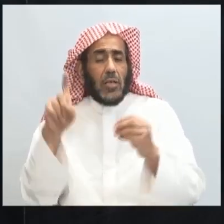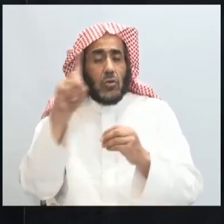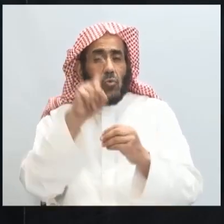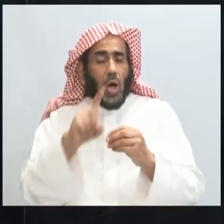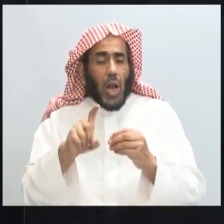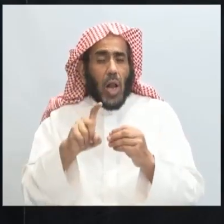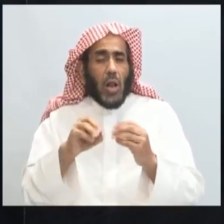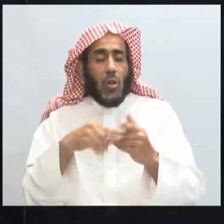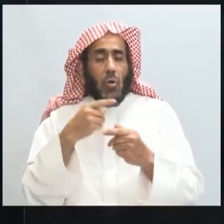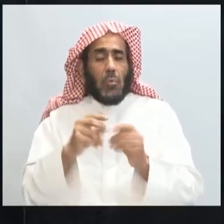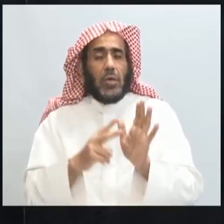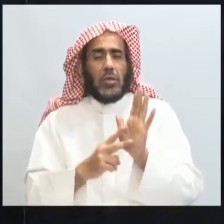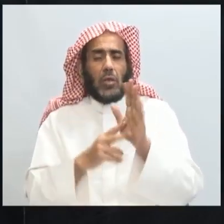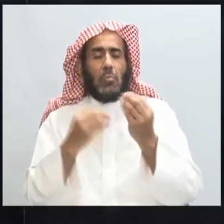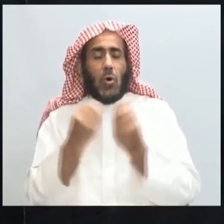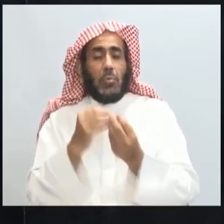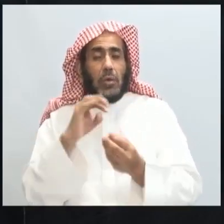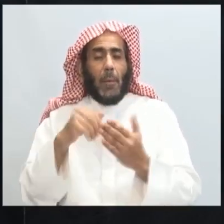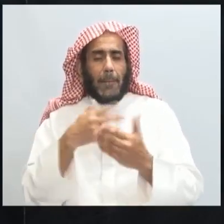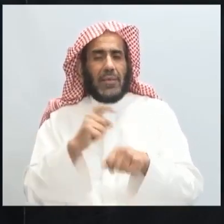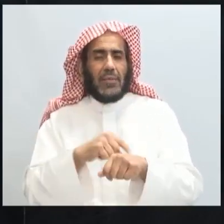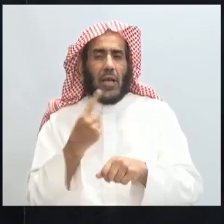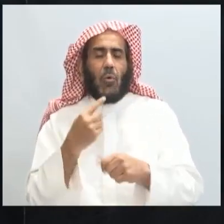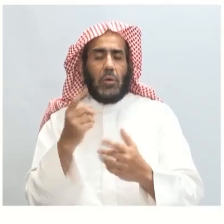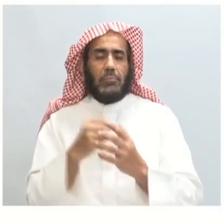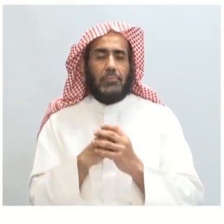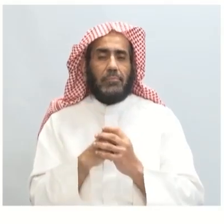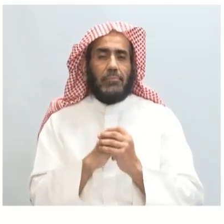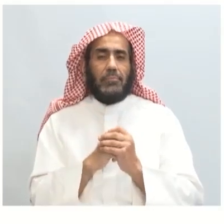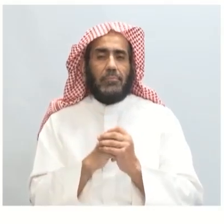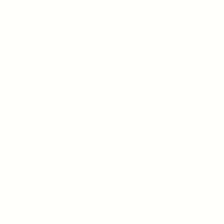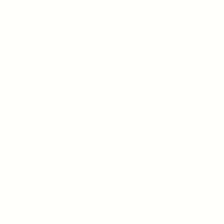ومما ساستعرض معكم الاجابه خلال دقيقه واحده